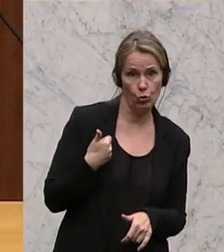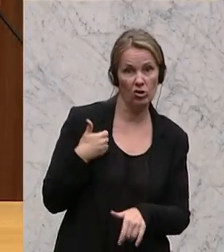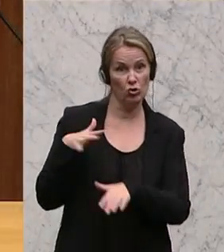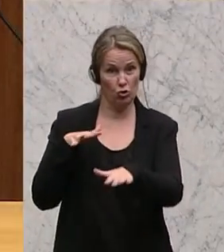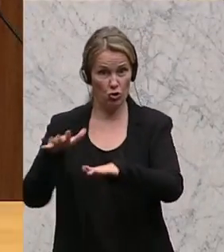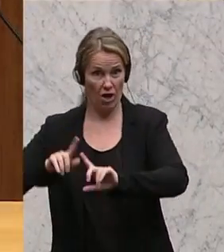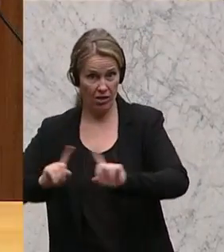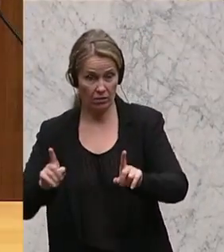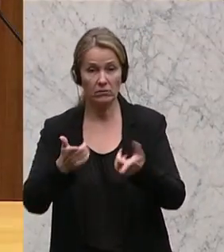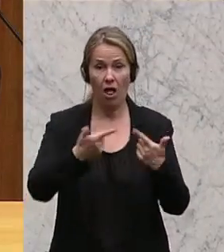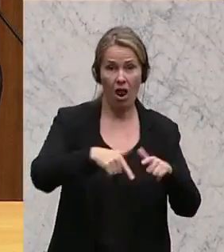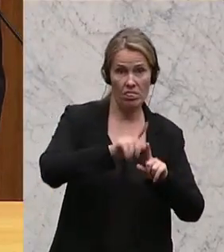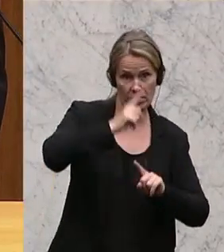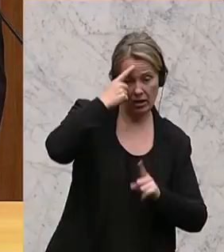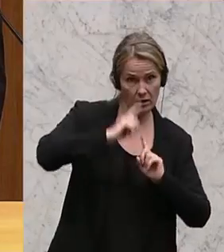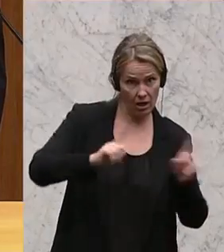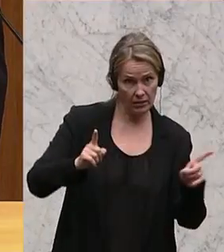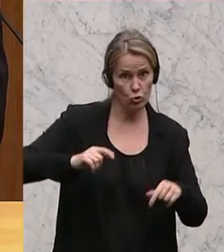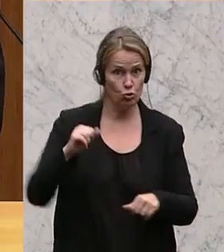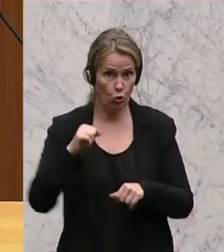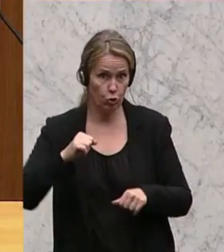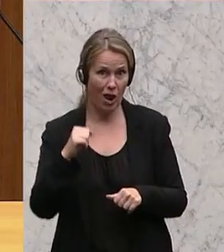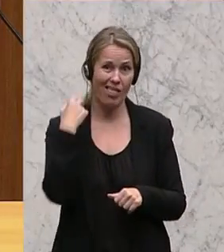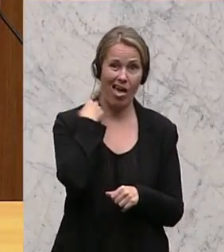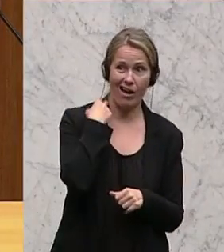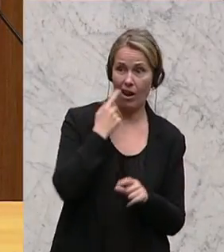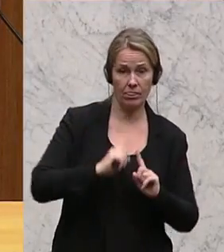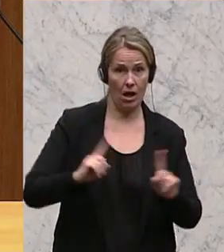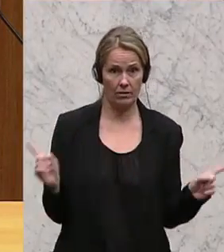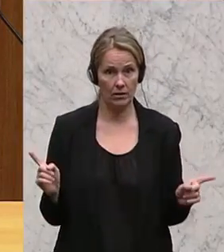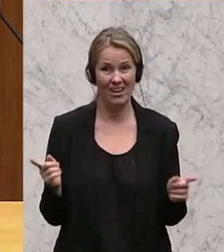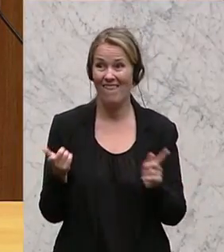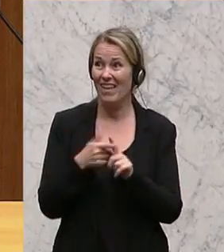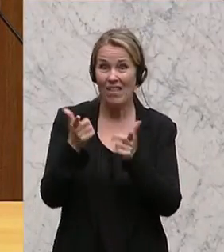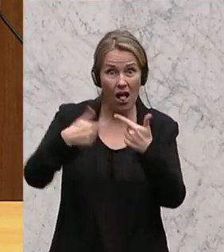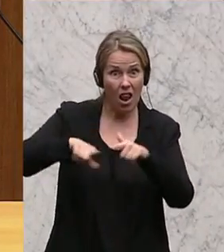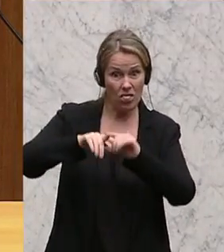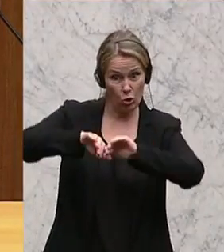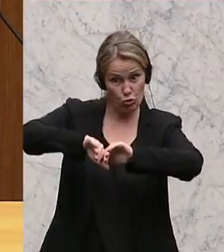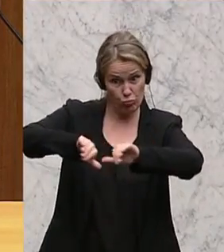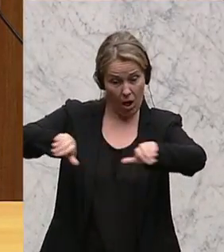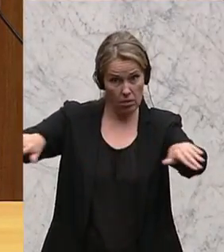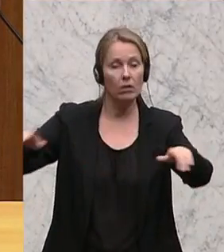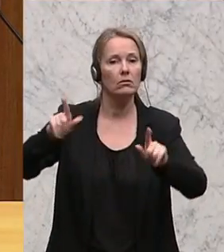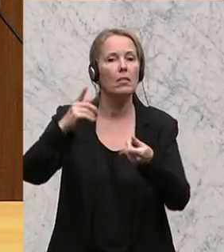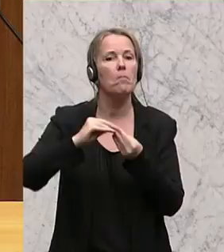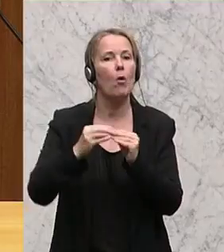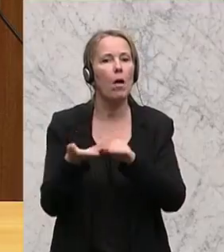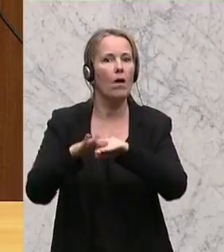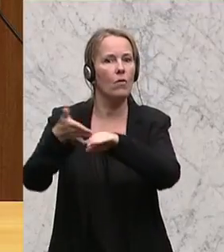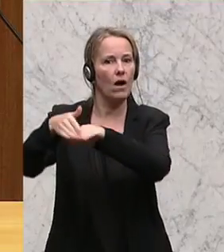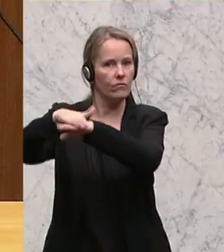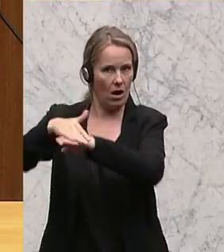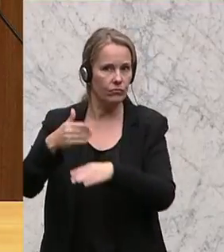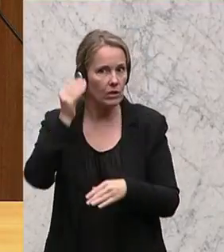Städten und ländlichen Raum und zwischen Schottland und England. Und wenn ein Land gespalten ist, dann wachsen auch die Probleme. Und deshalb, glaube ich, ist es